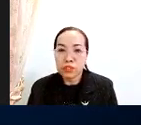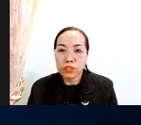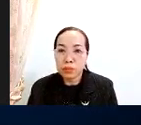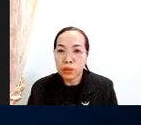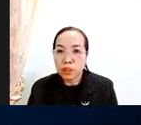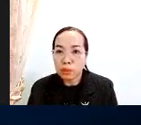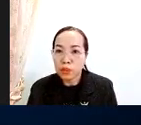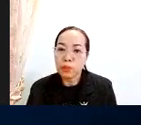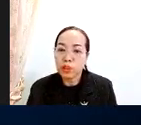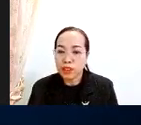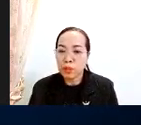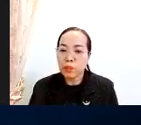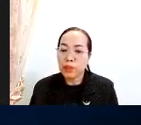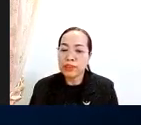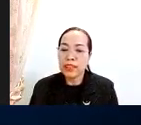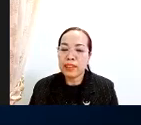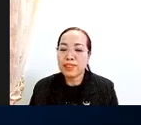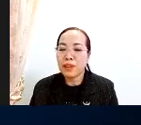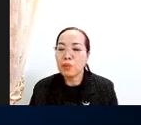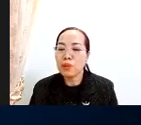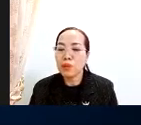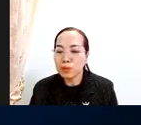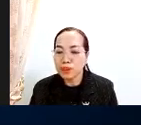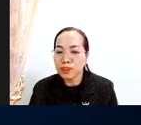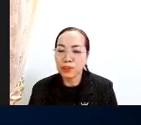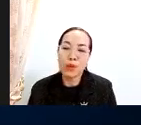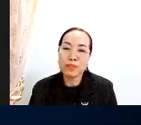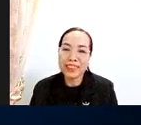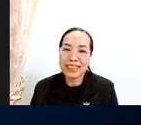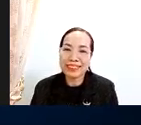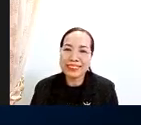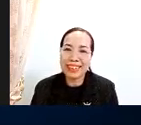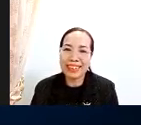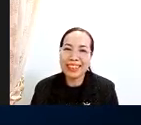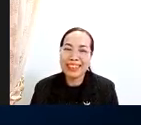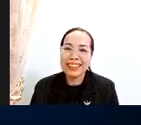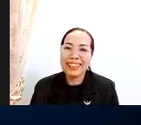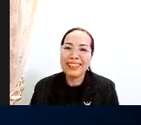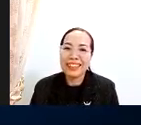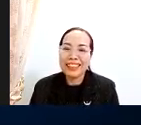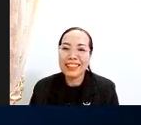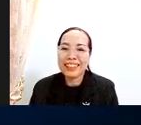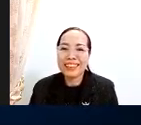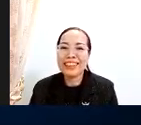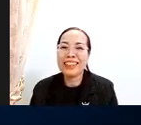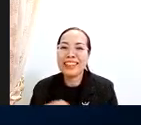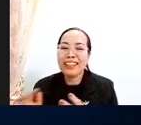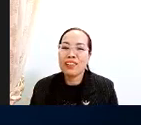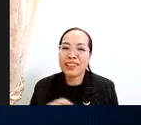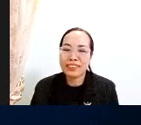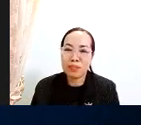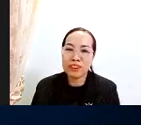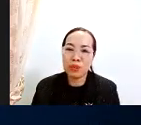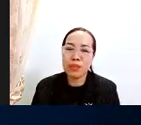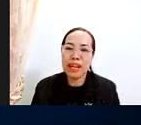chùm xông tớ chùm nọt tìm rộng buồn chả công rô rô toàn tràn chả nơi cái này ní